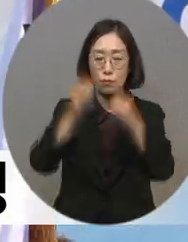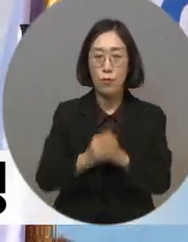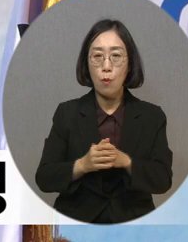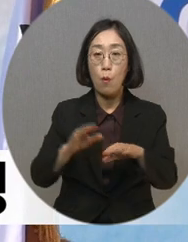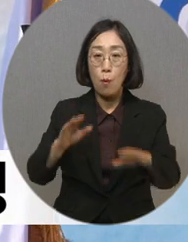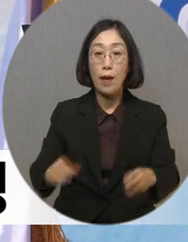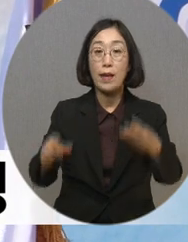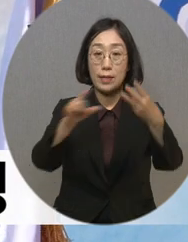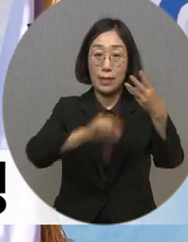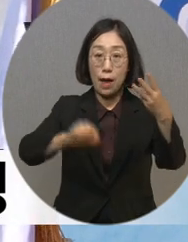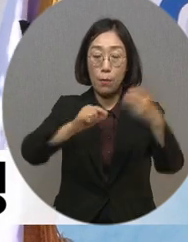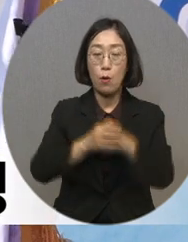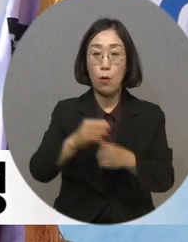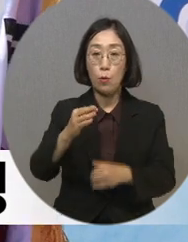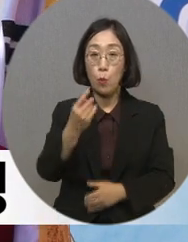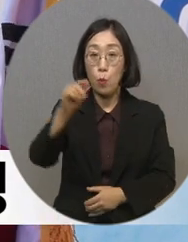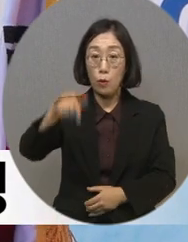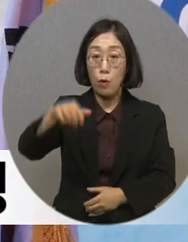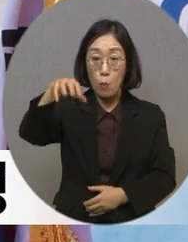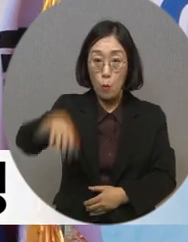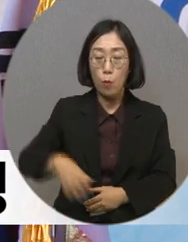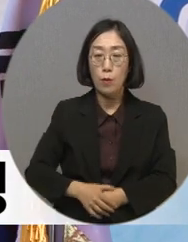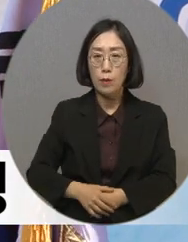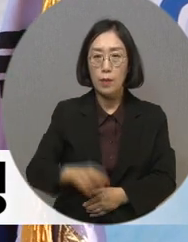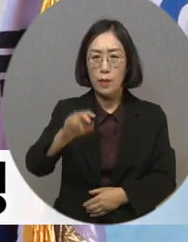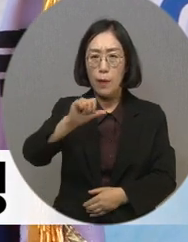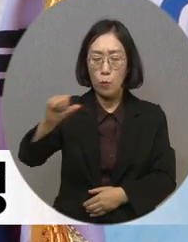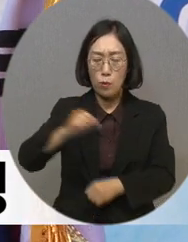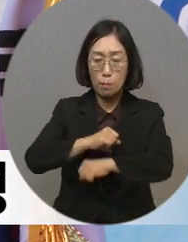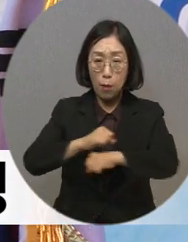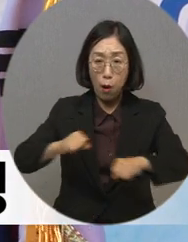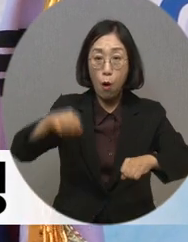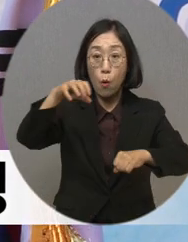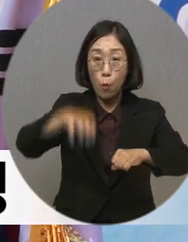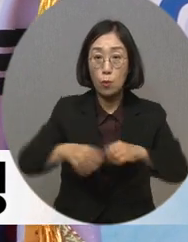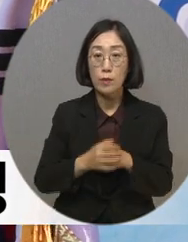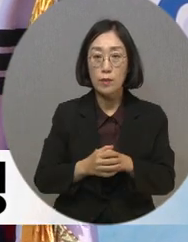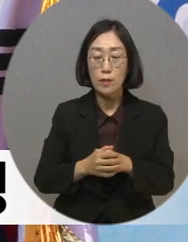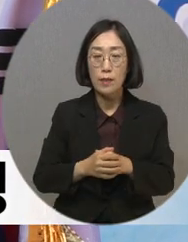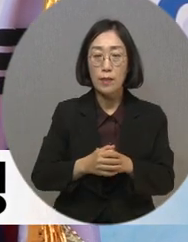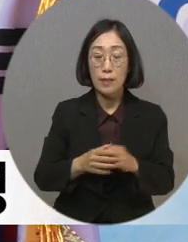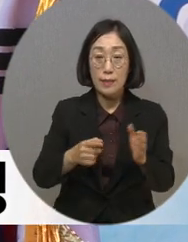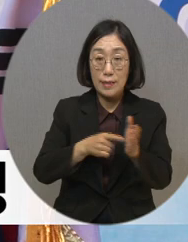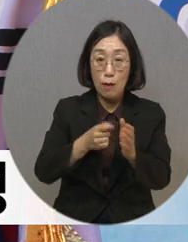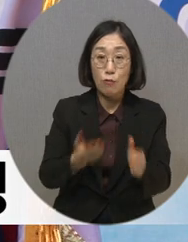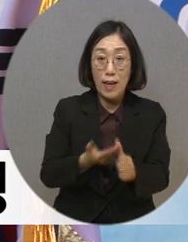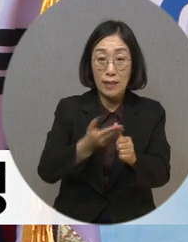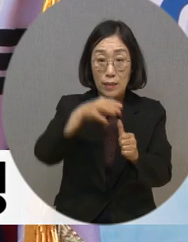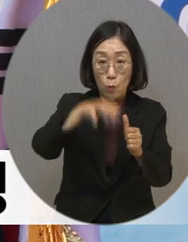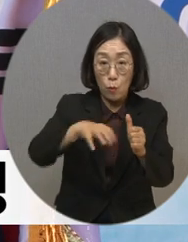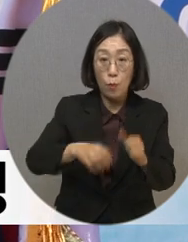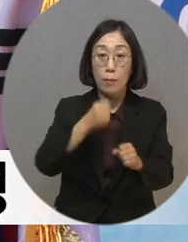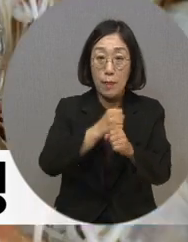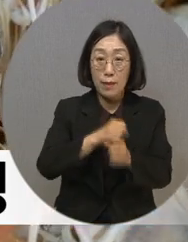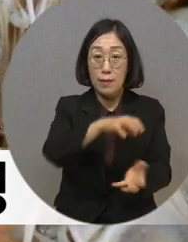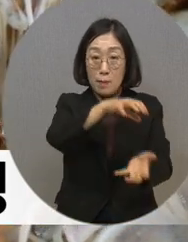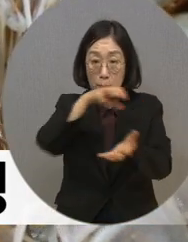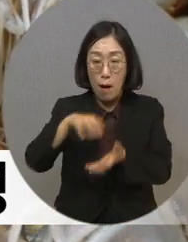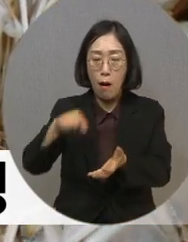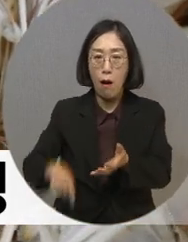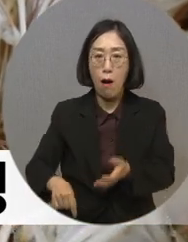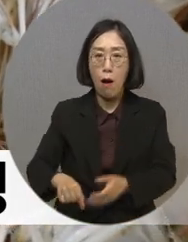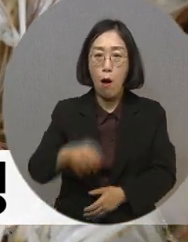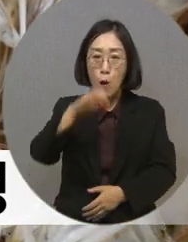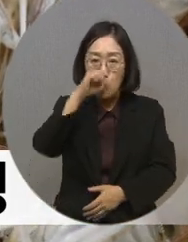올해 3월 도덕면 가야리 일원 2만 5천 평 규모에 조성된 친환경 새우 양식 클러스터에서 생산한 새우는